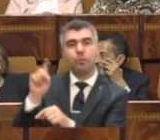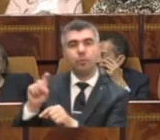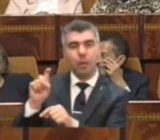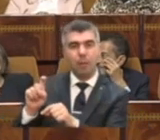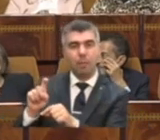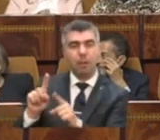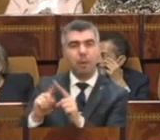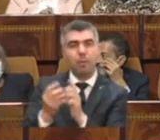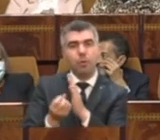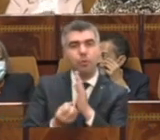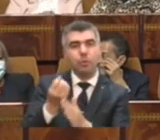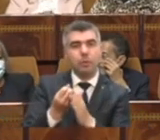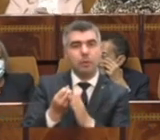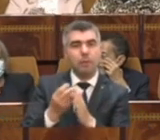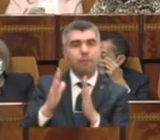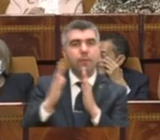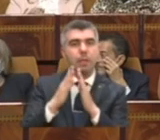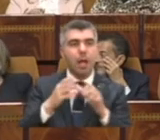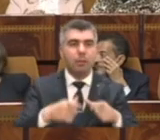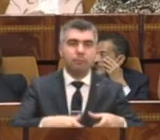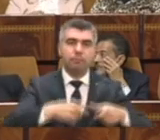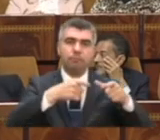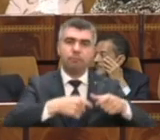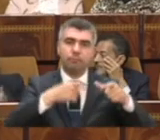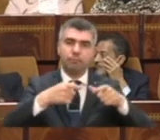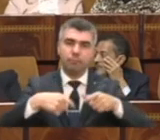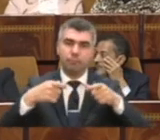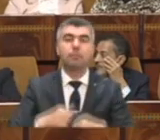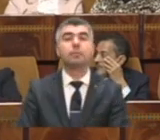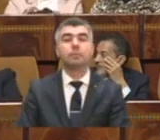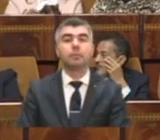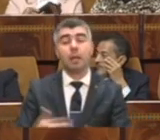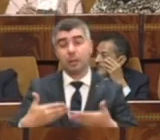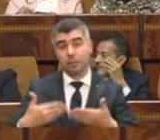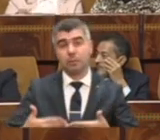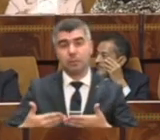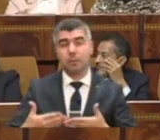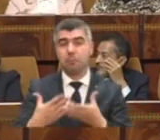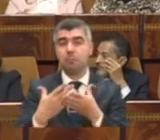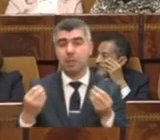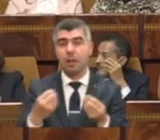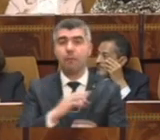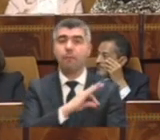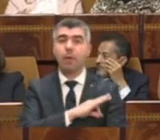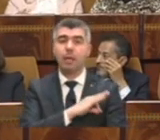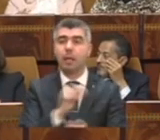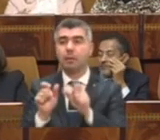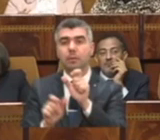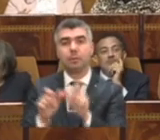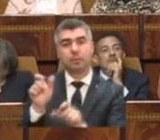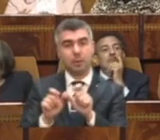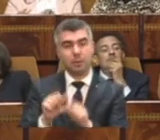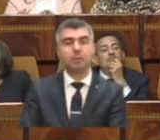المجموعة ديال التجزئات العقارية. مع الأسف إلى يومنا هذا هم مجموعة من المستفيدين